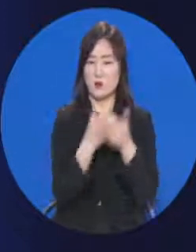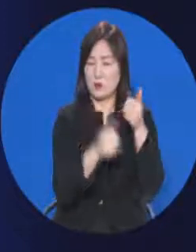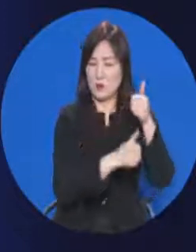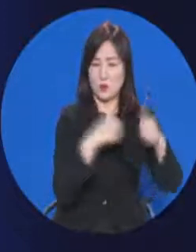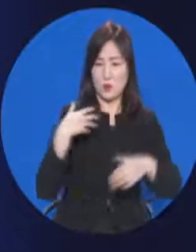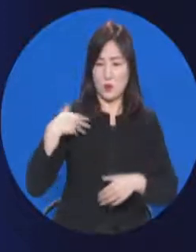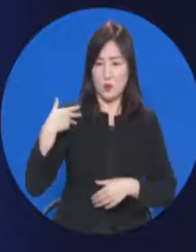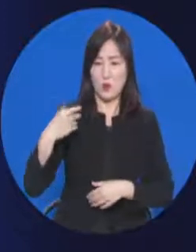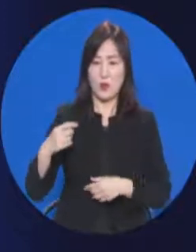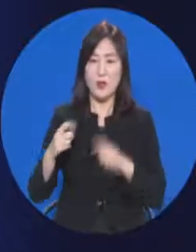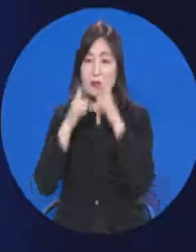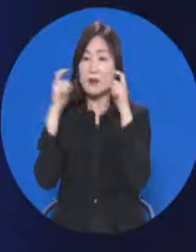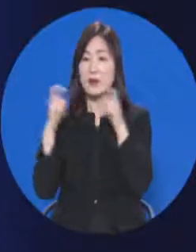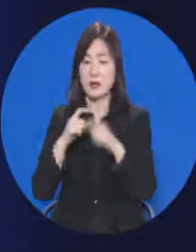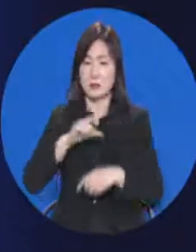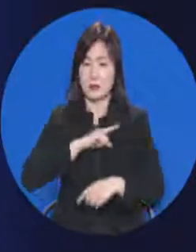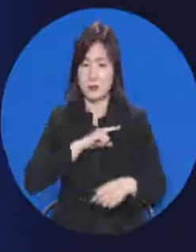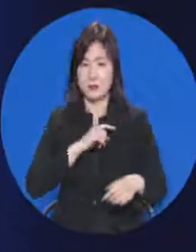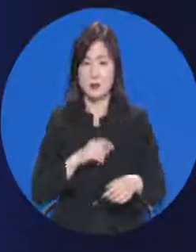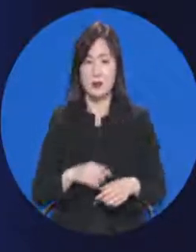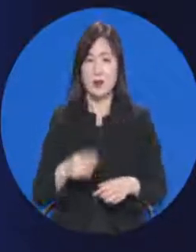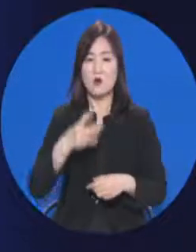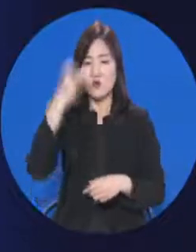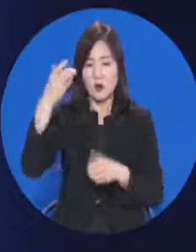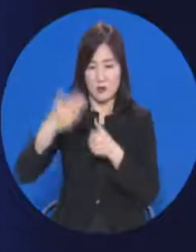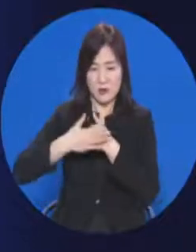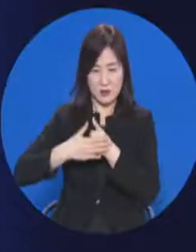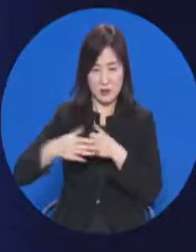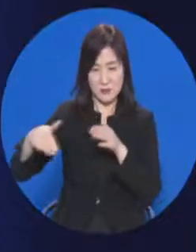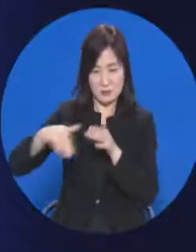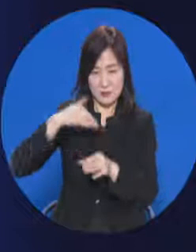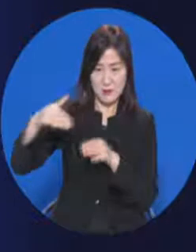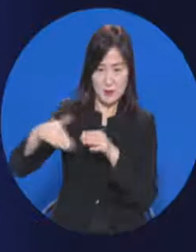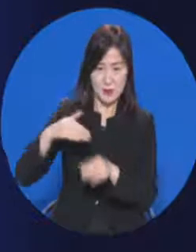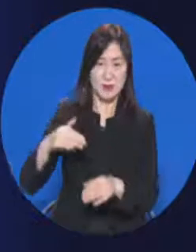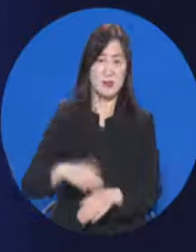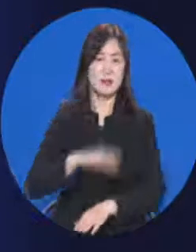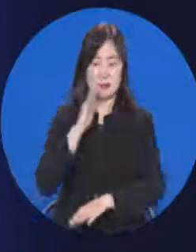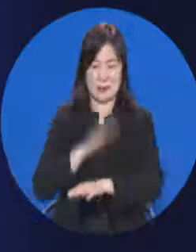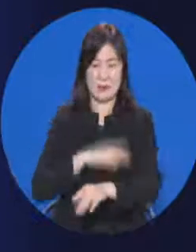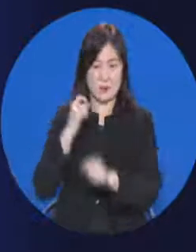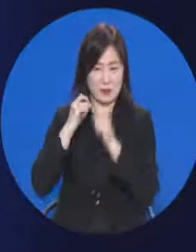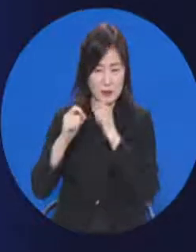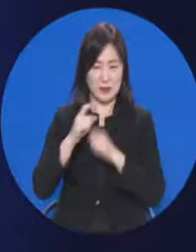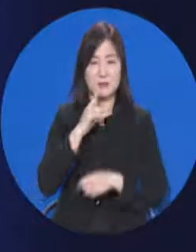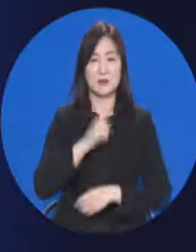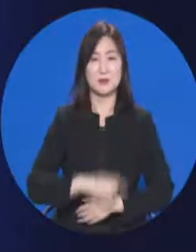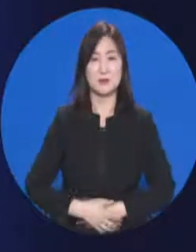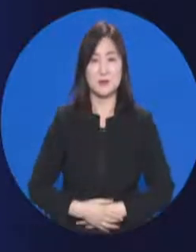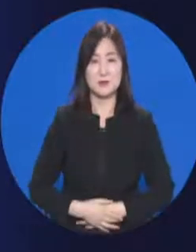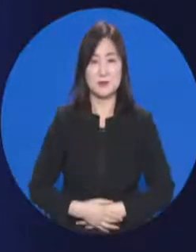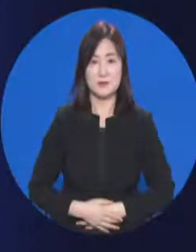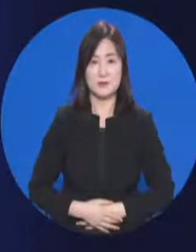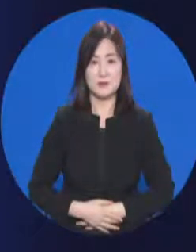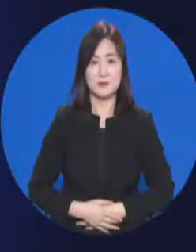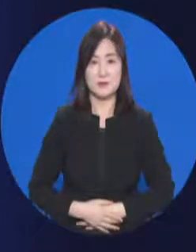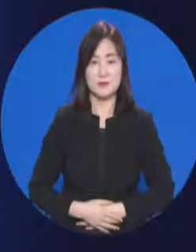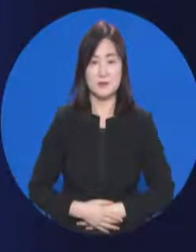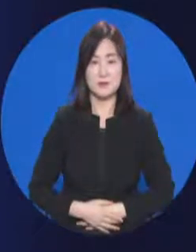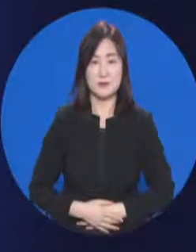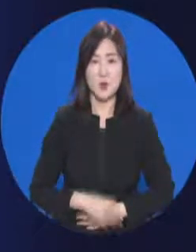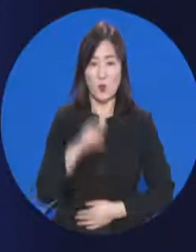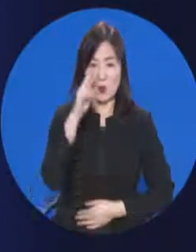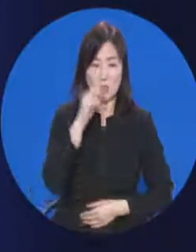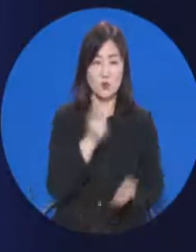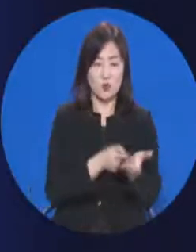시장 명의의 계좌를 이용해 장기간 후원금을 받은 건 기망행위에 해당한다고 보았습니다. 또 총무 박모 씨가